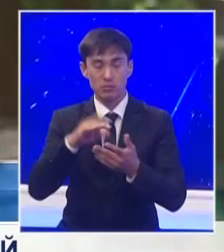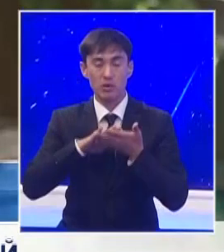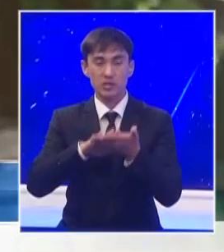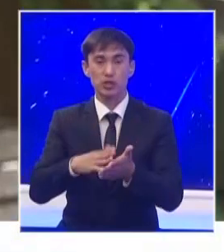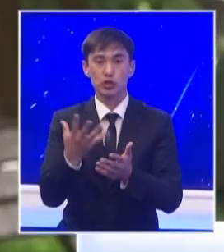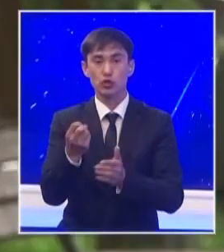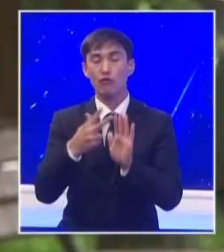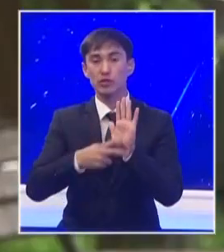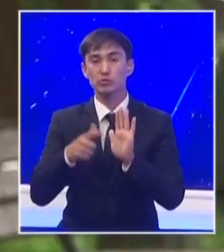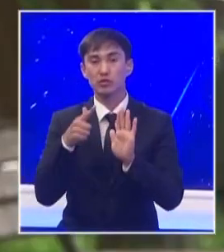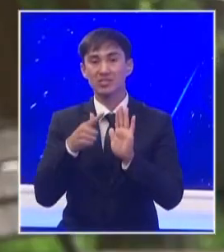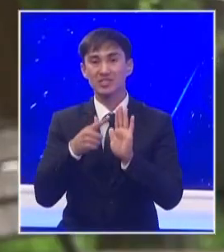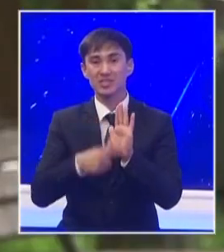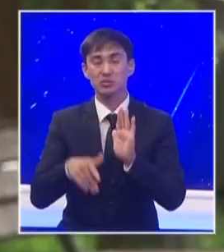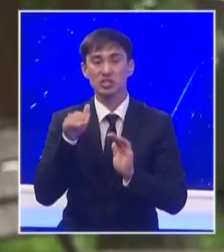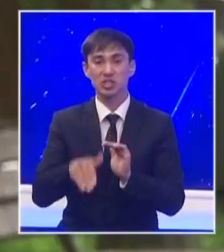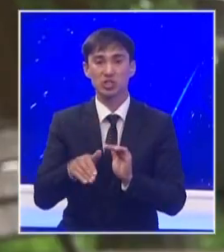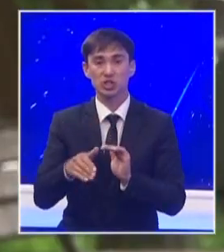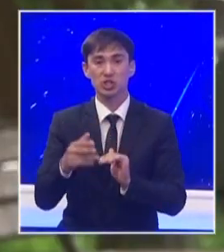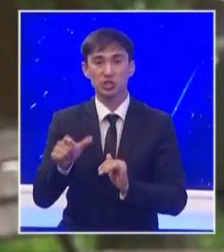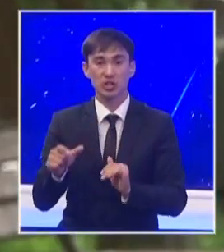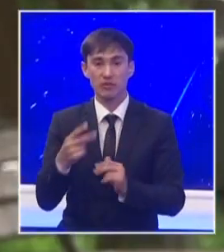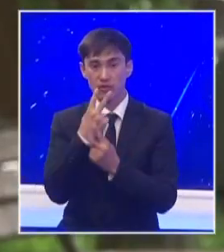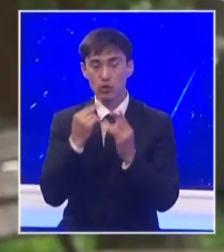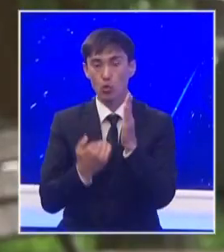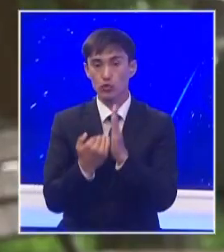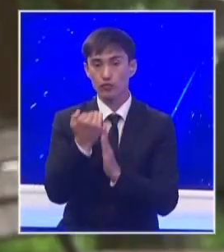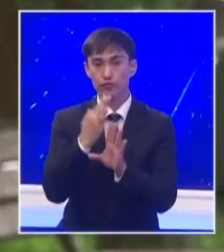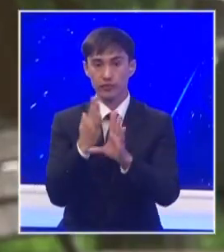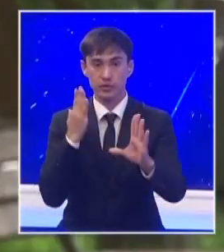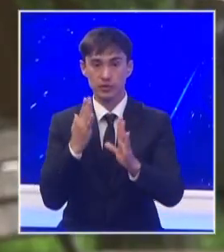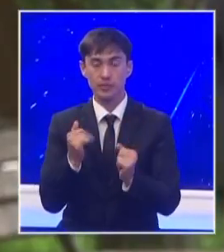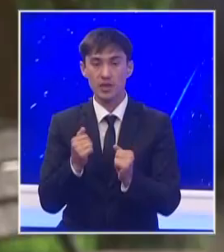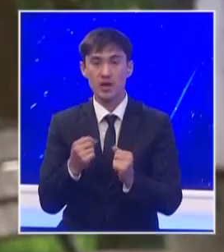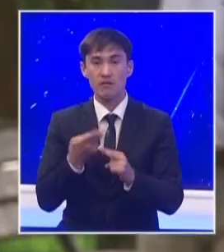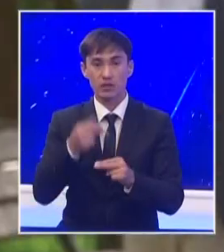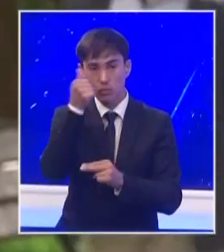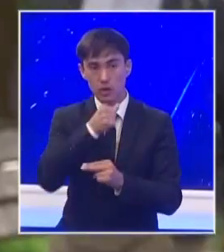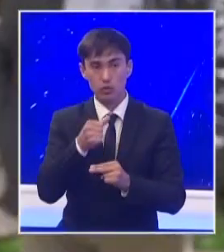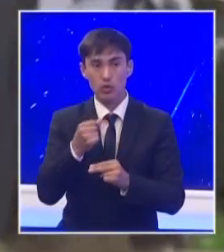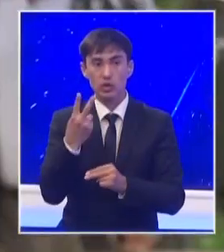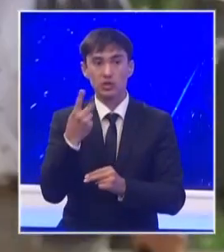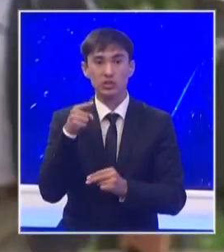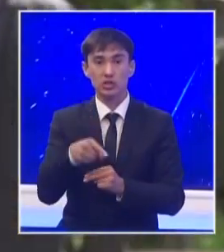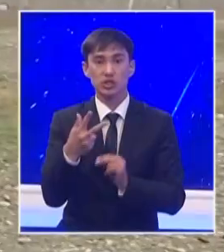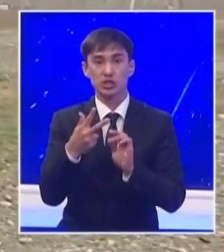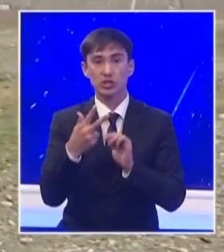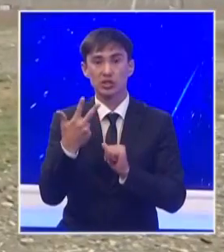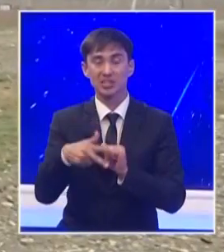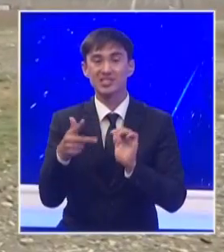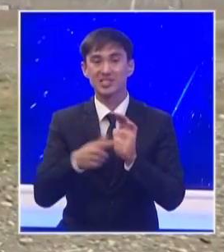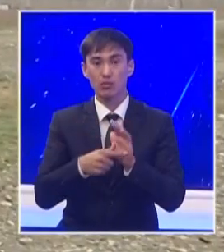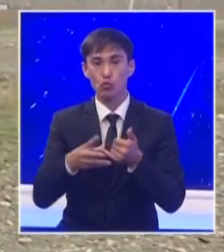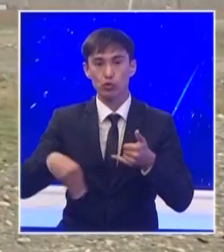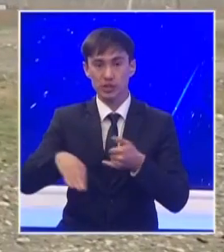еще 870 тысяч человек. Как видите, очередь выросла. В этом году к выдаче готово 1037 земельных участков в разрезе области. В этом